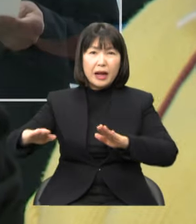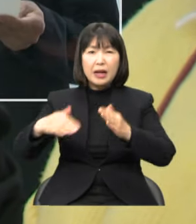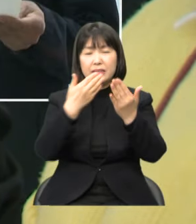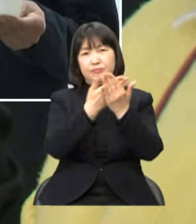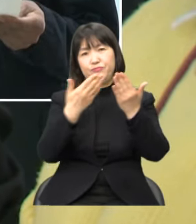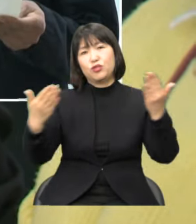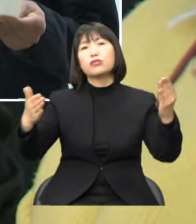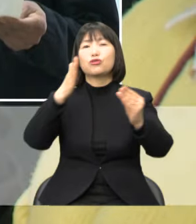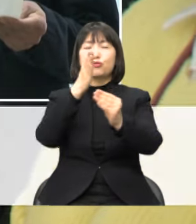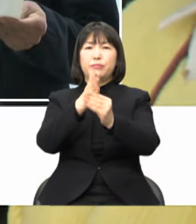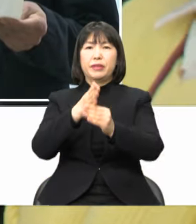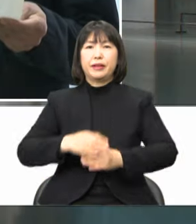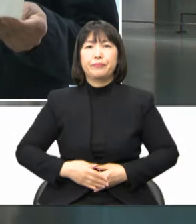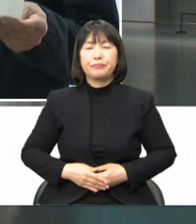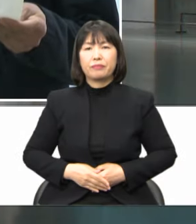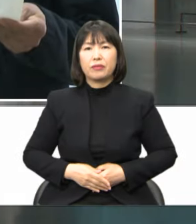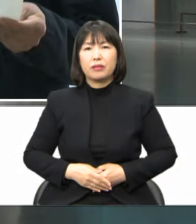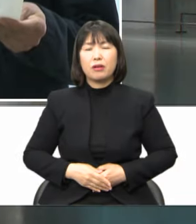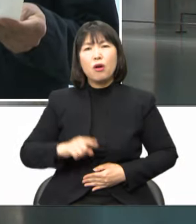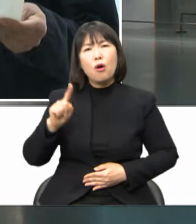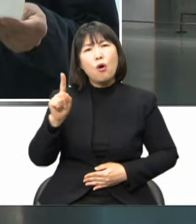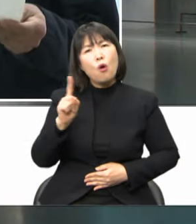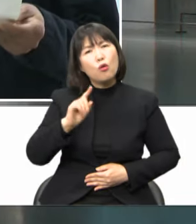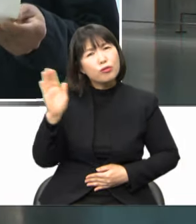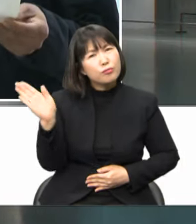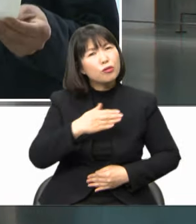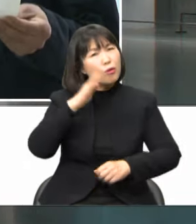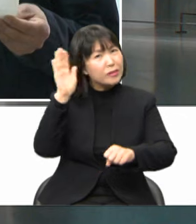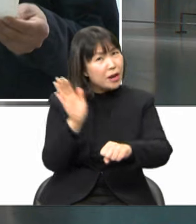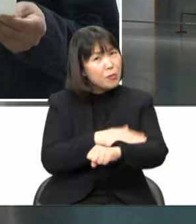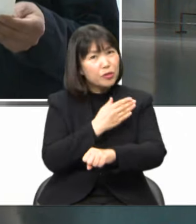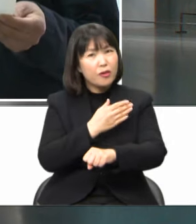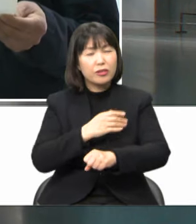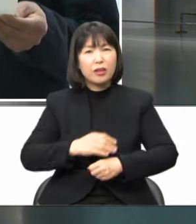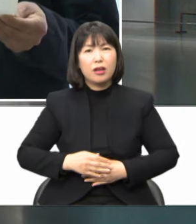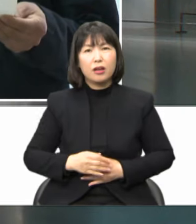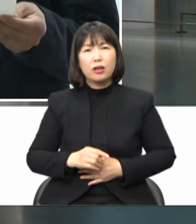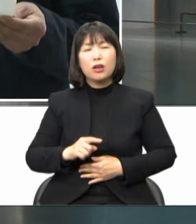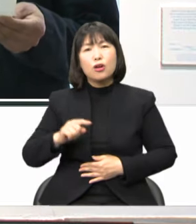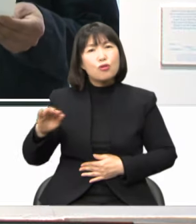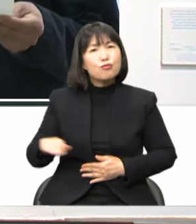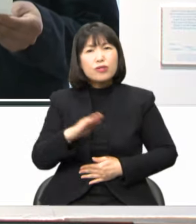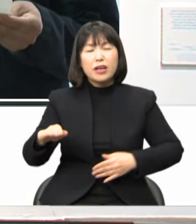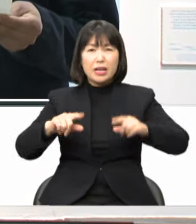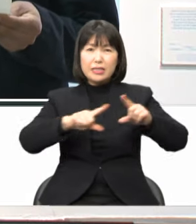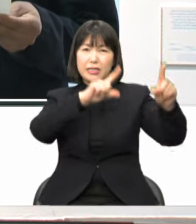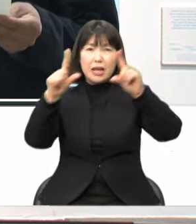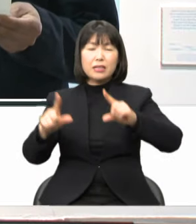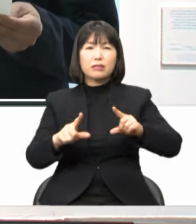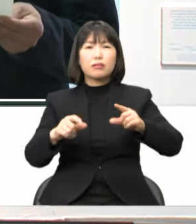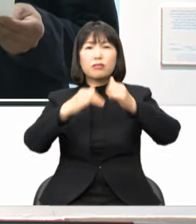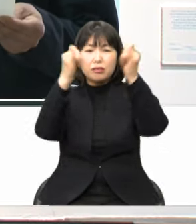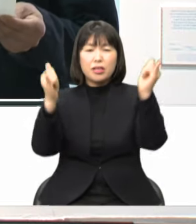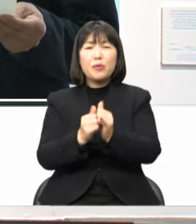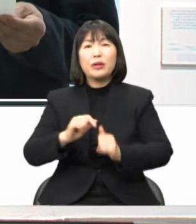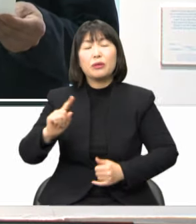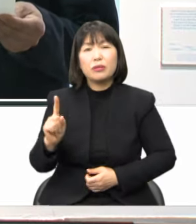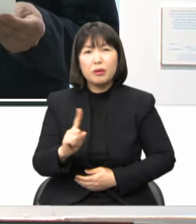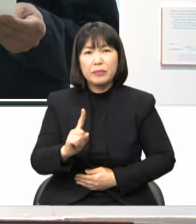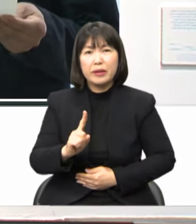어디서부터 잘못되었나 우리가 어떤 사회에 살고 있는가 우리가 어떻게